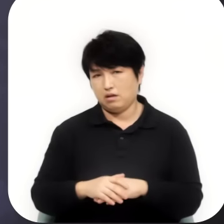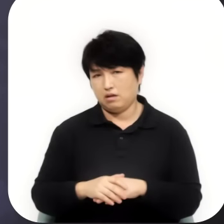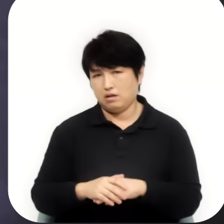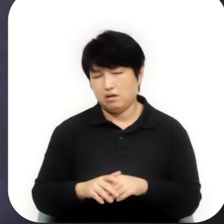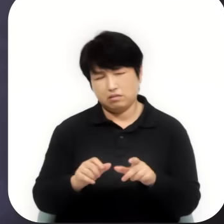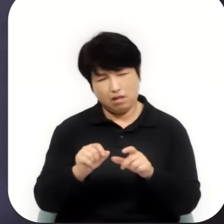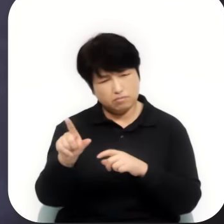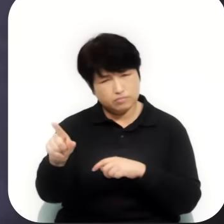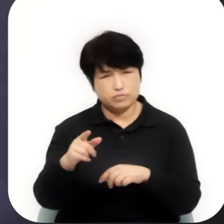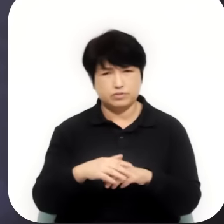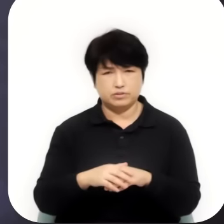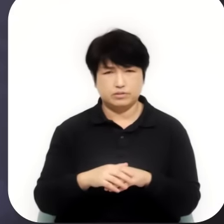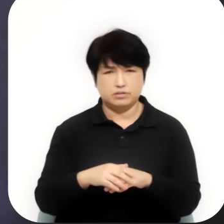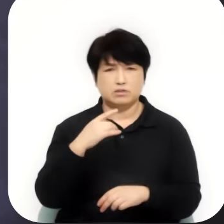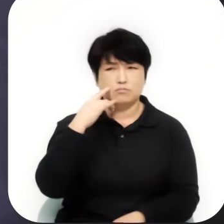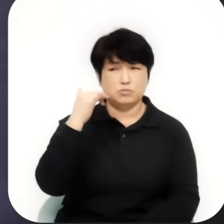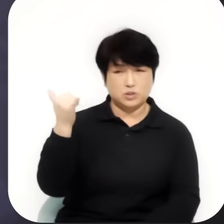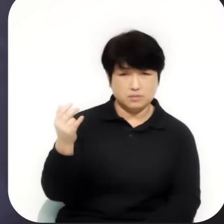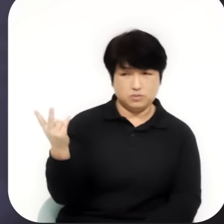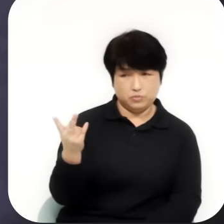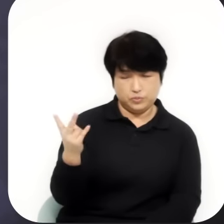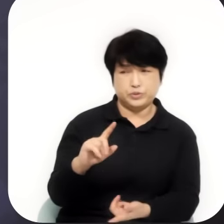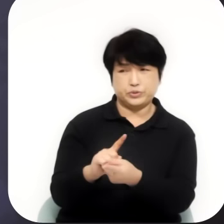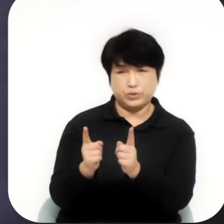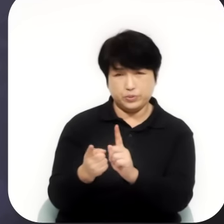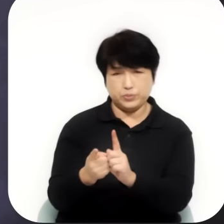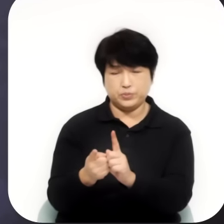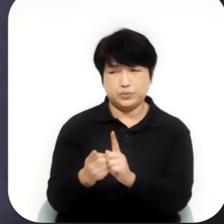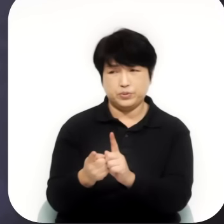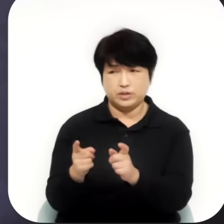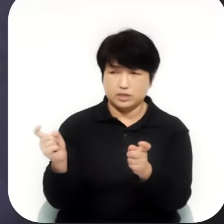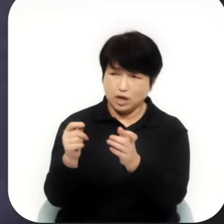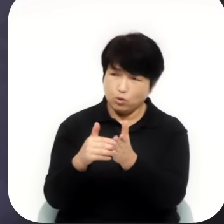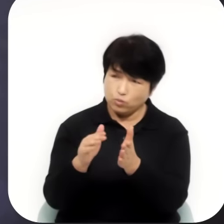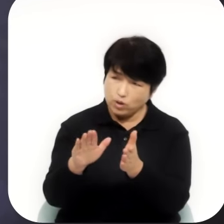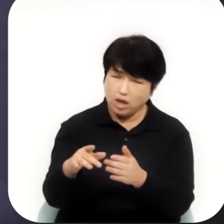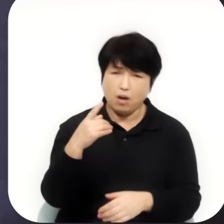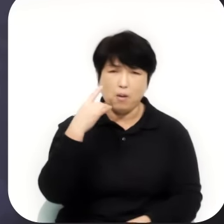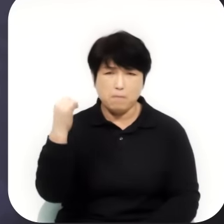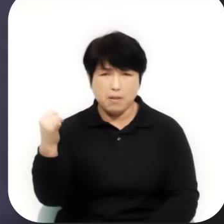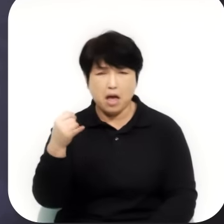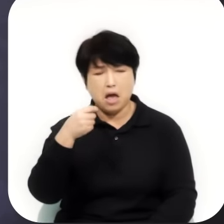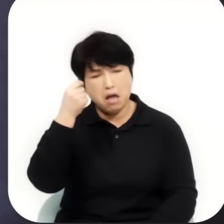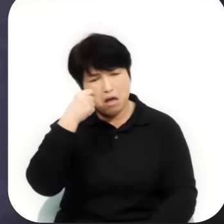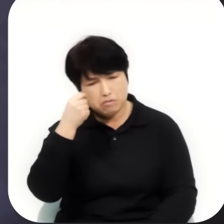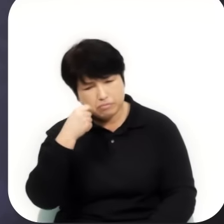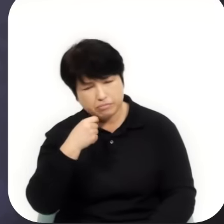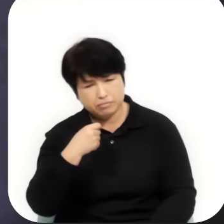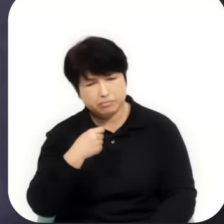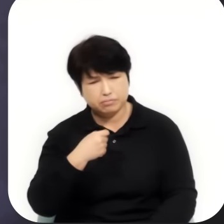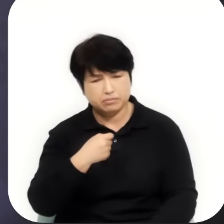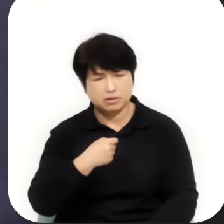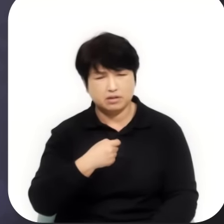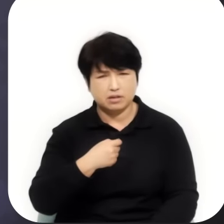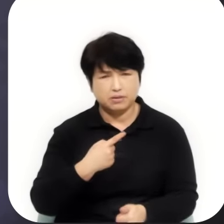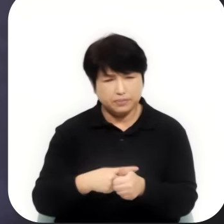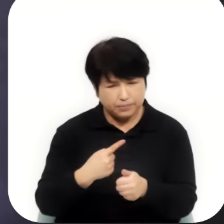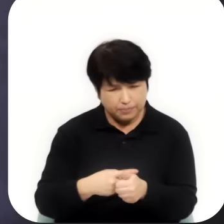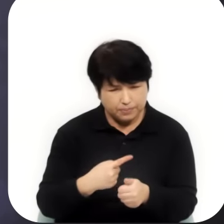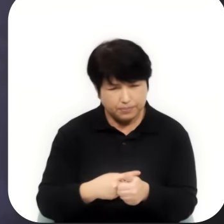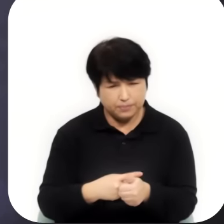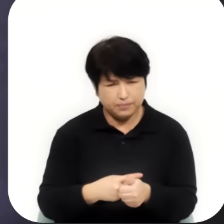부부 싸움하면서 엄마가 아버지 때문에 너무너무 힘들었던 그 하소연, 그 욕설, 그 원망 이런